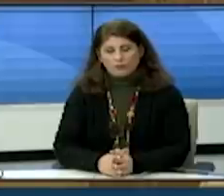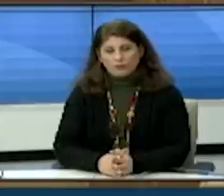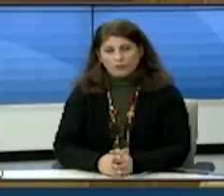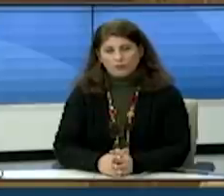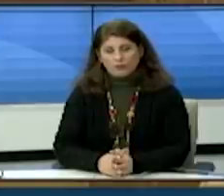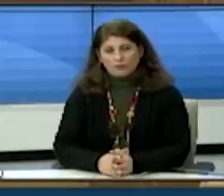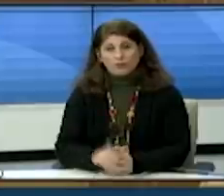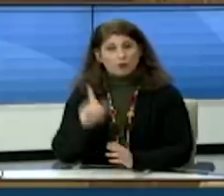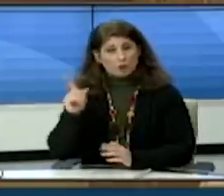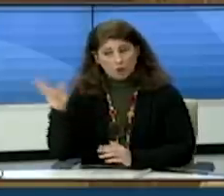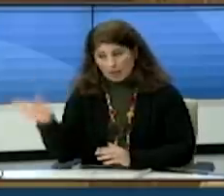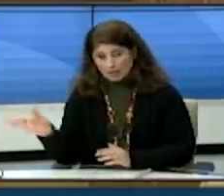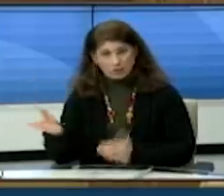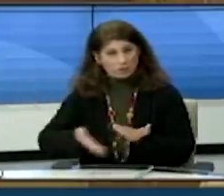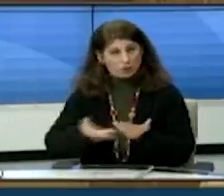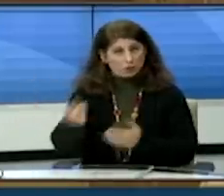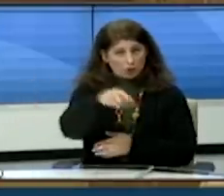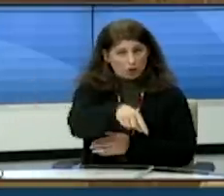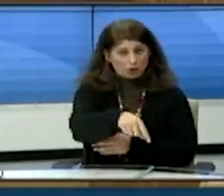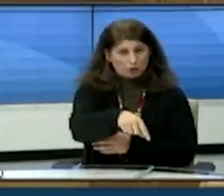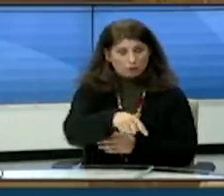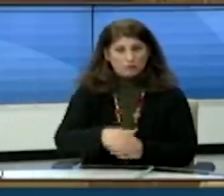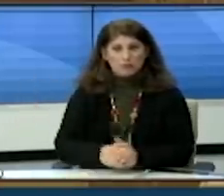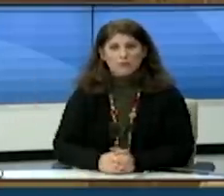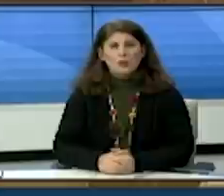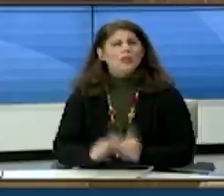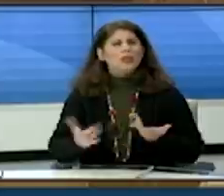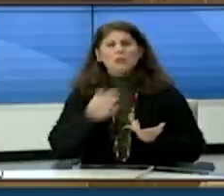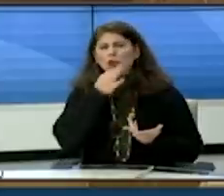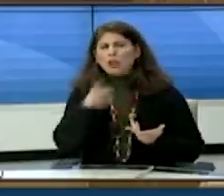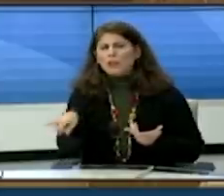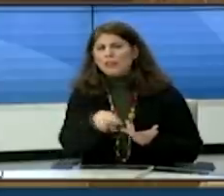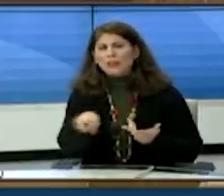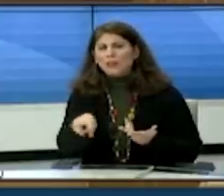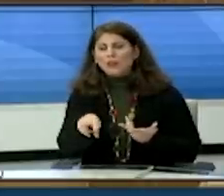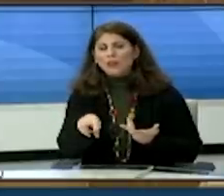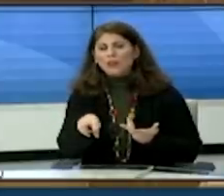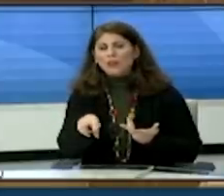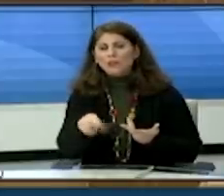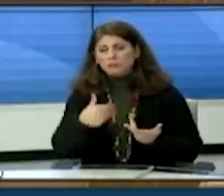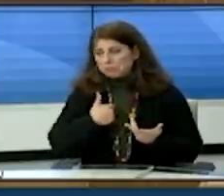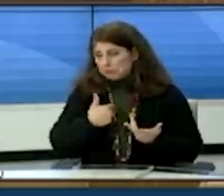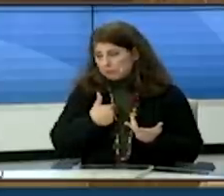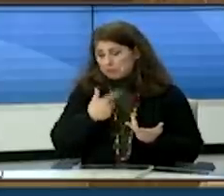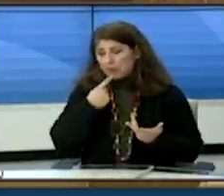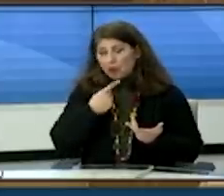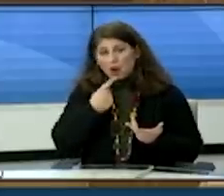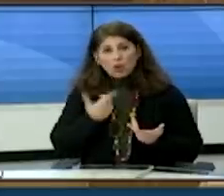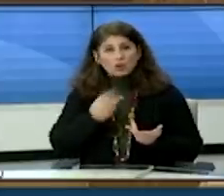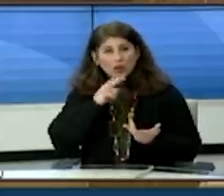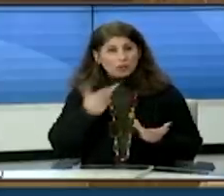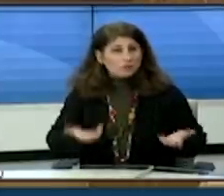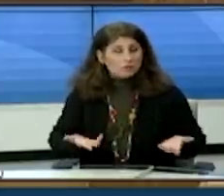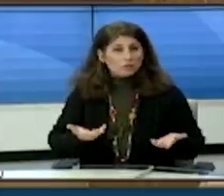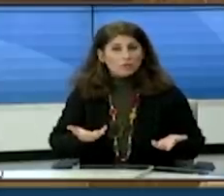ένας βοηθάει τον άλλον, πώς λέγονται αυτοί οι δύο? Στη δική μας πάντως γλώσσα και στη